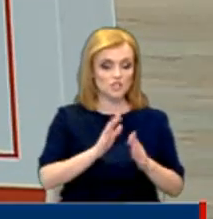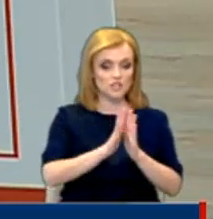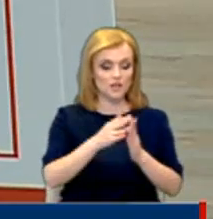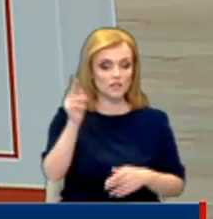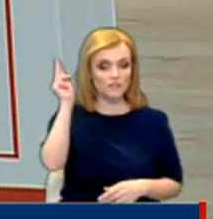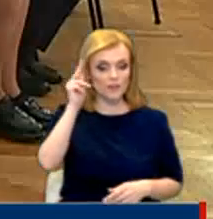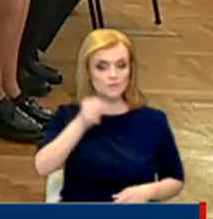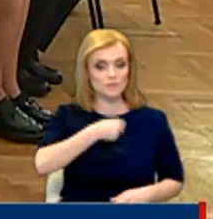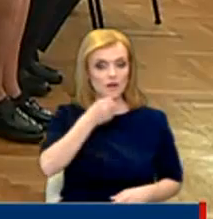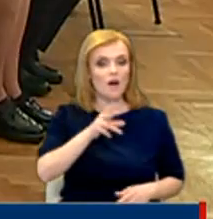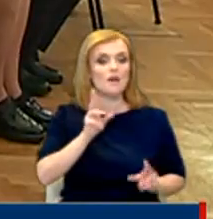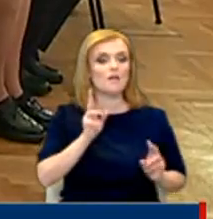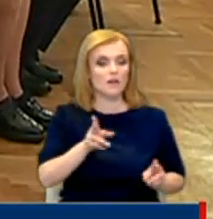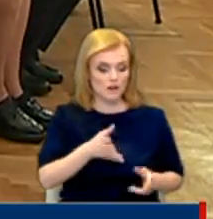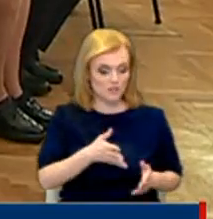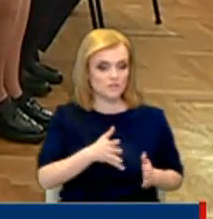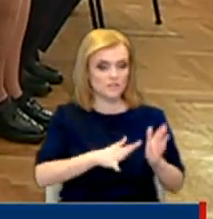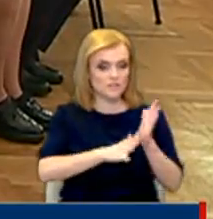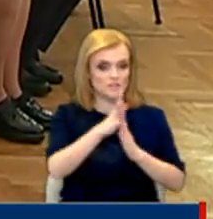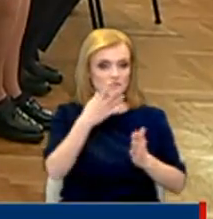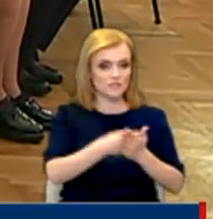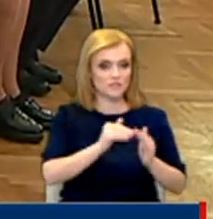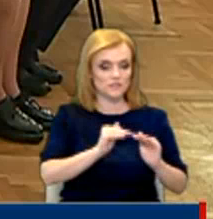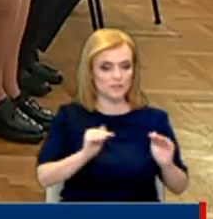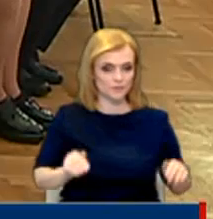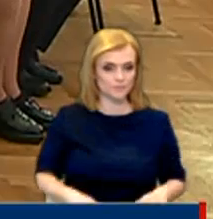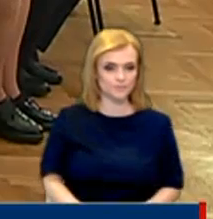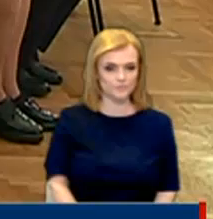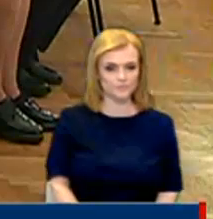cum să dezvolte potențialul de geniu al copiilor.